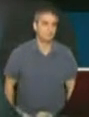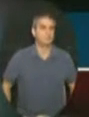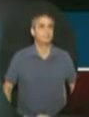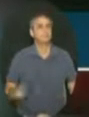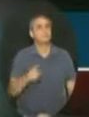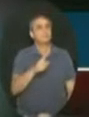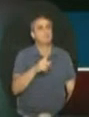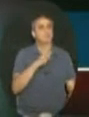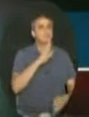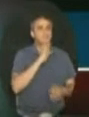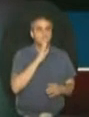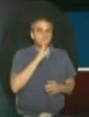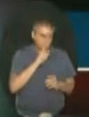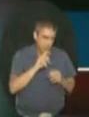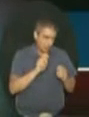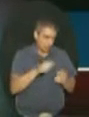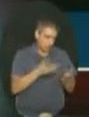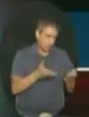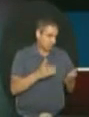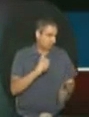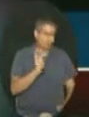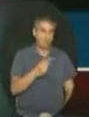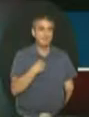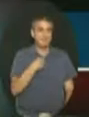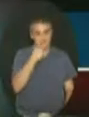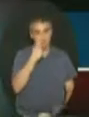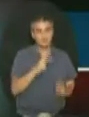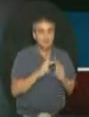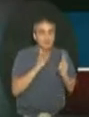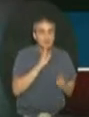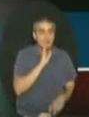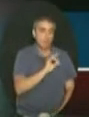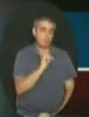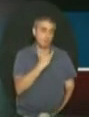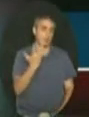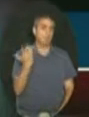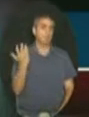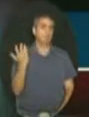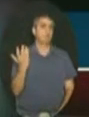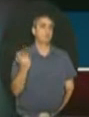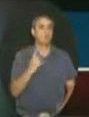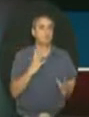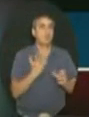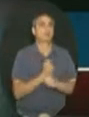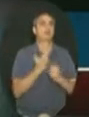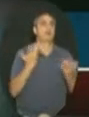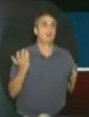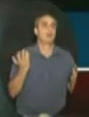זה עניין של הכנסת, בעיה של הכנסת. אני רוצה עוד עניין אחד בקשר הזה. נכון?